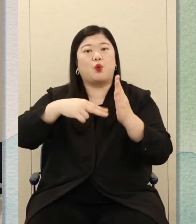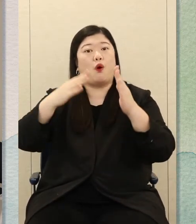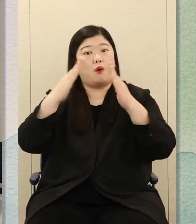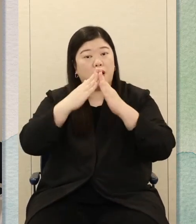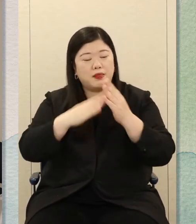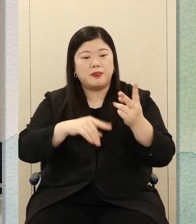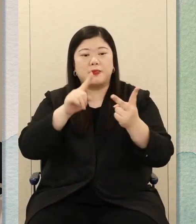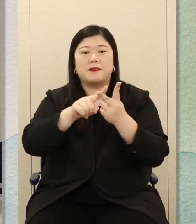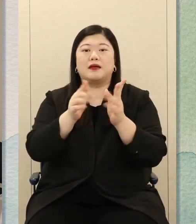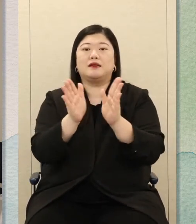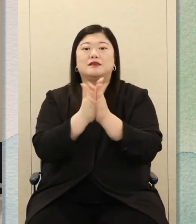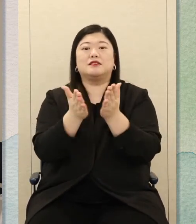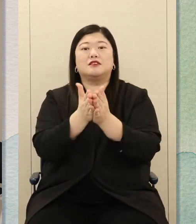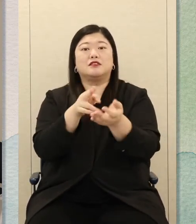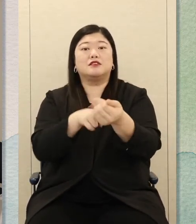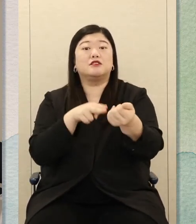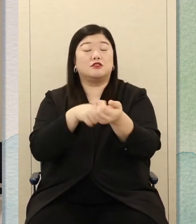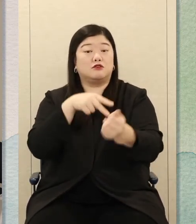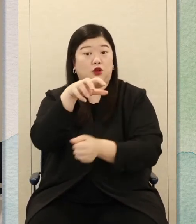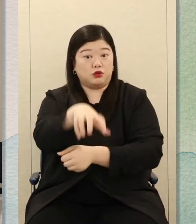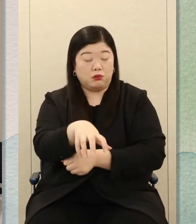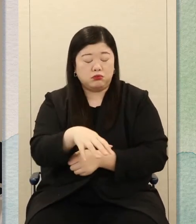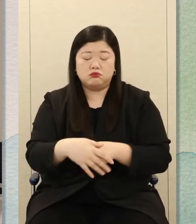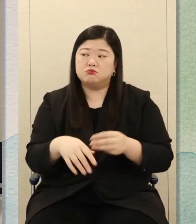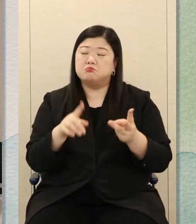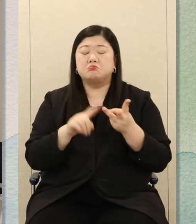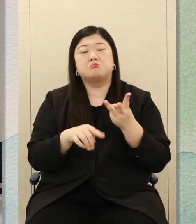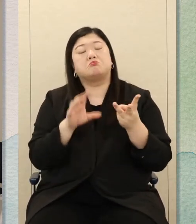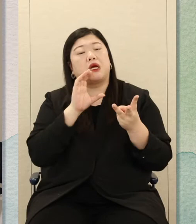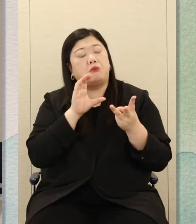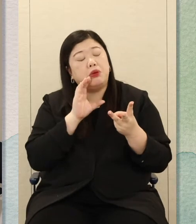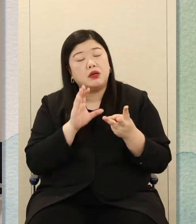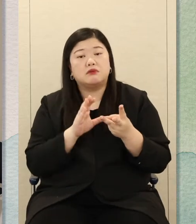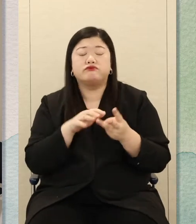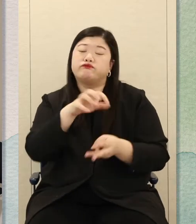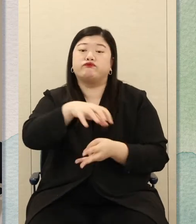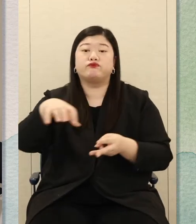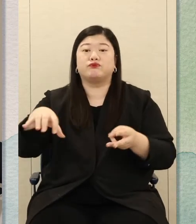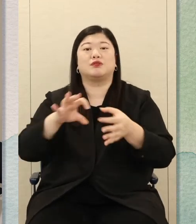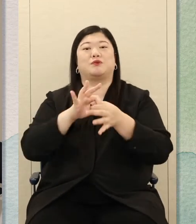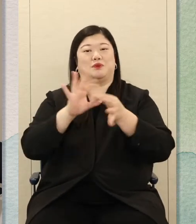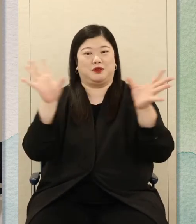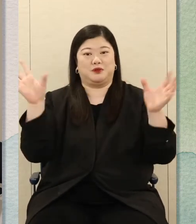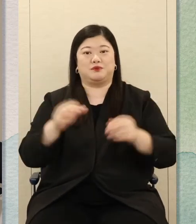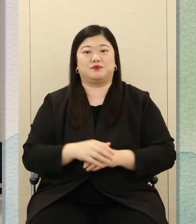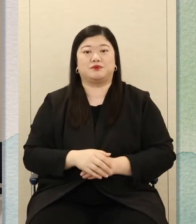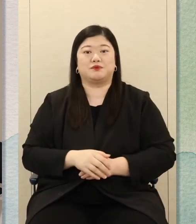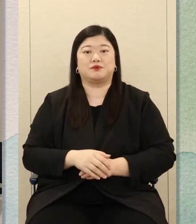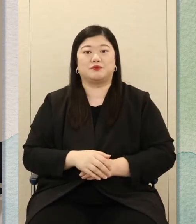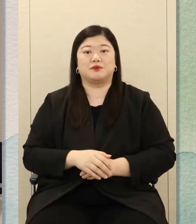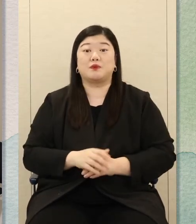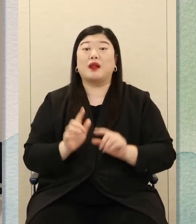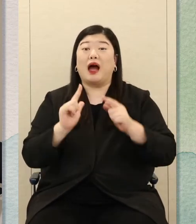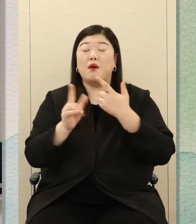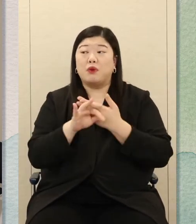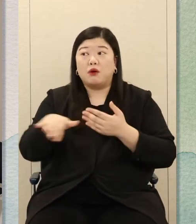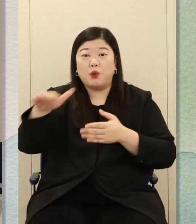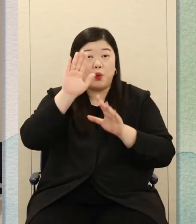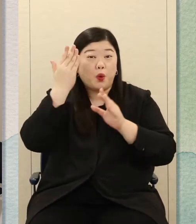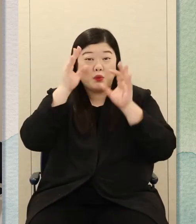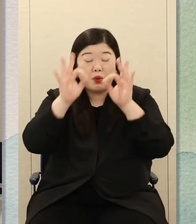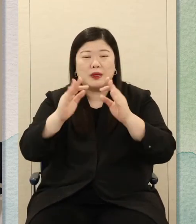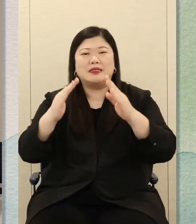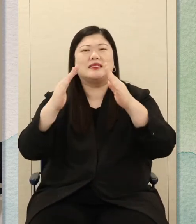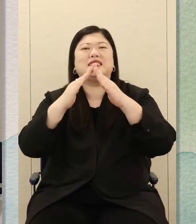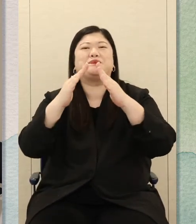도서관이나 뭐 서점, 카페 어디든 괜찮다라고 생각이 듭니다. 외국은 어떻게 하냐면 집에서 제일 많이 합니다.